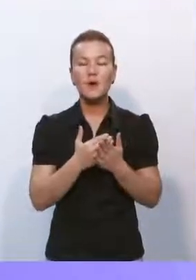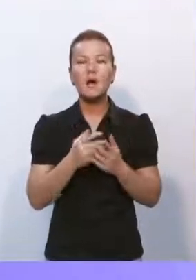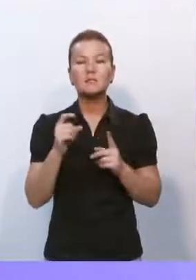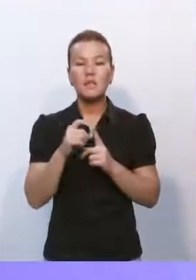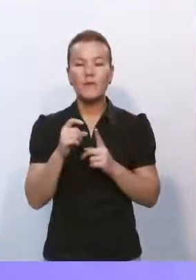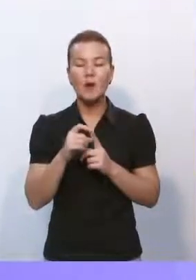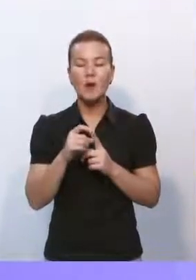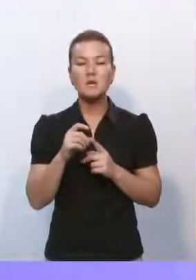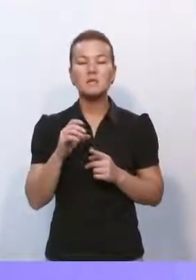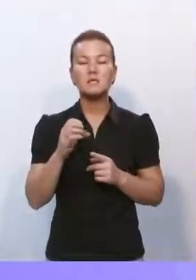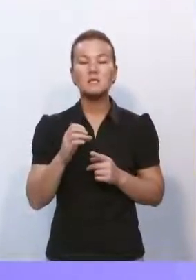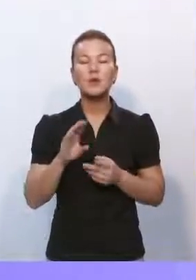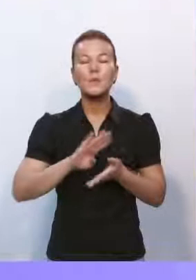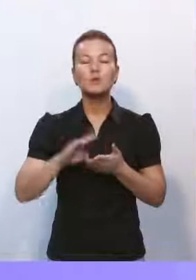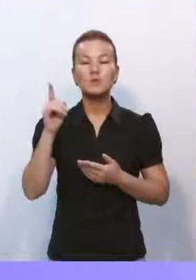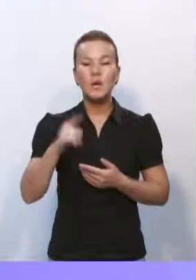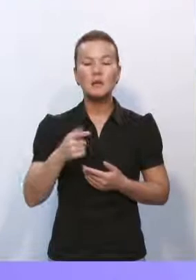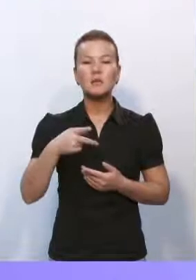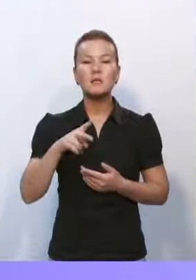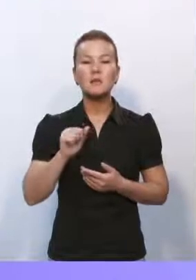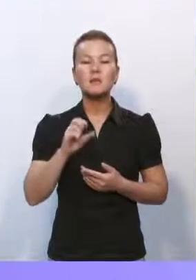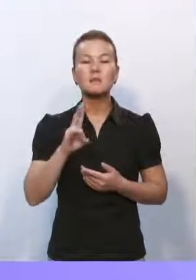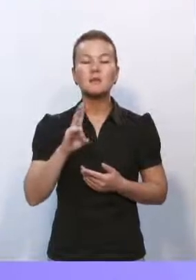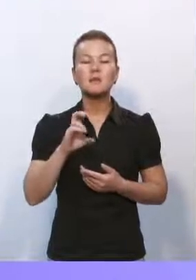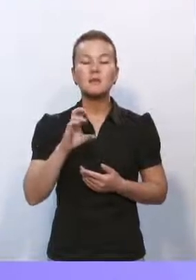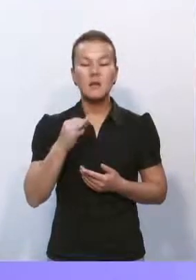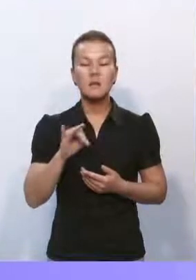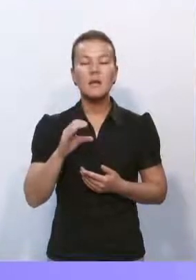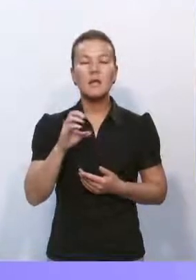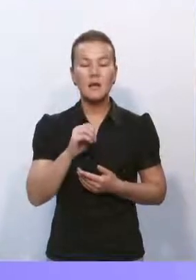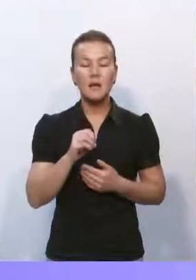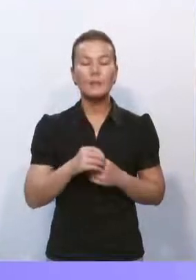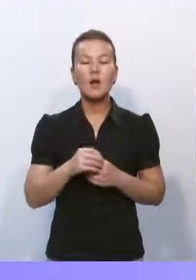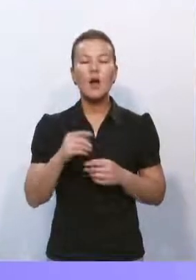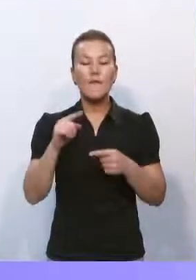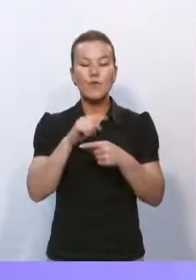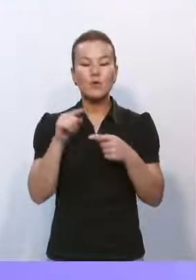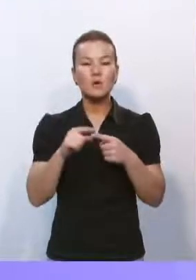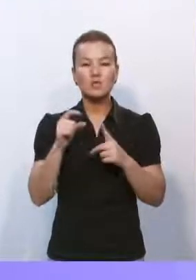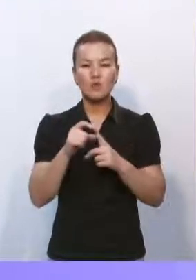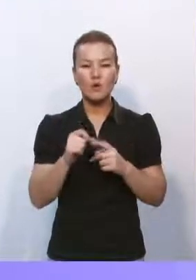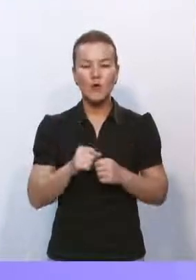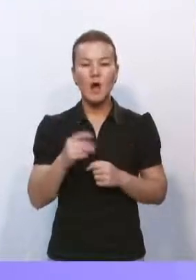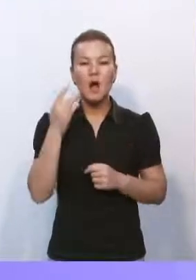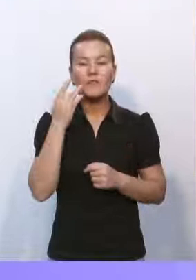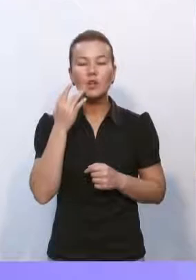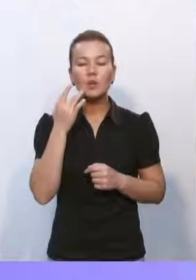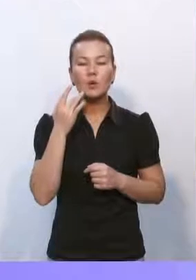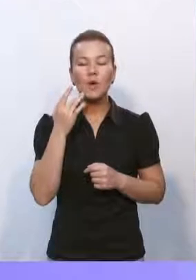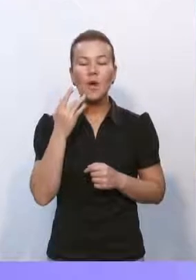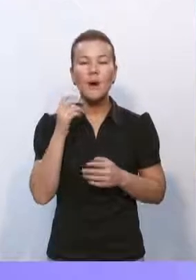– слова с безударной гласной «е» в корне слова,